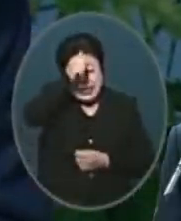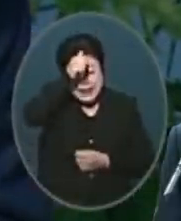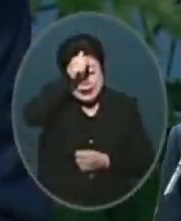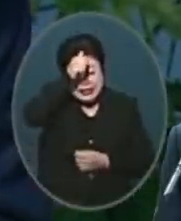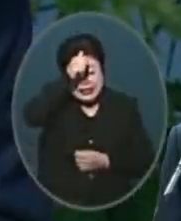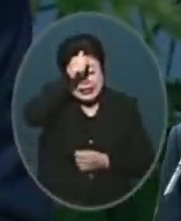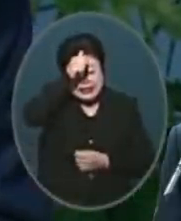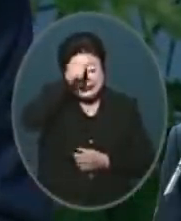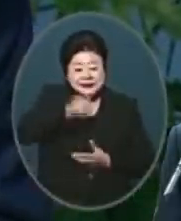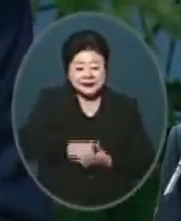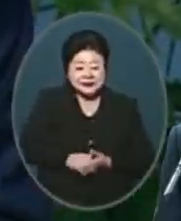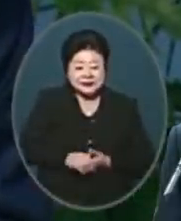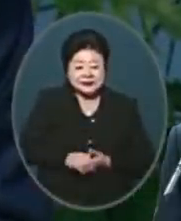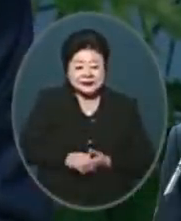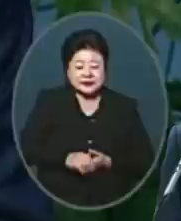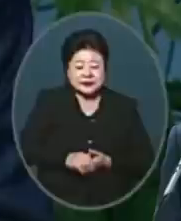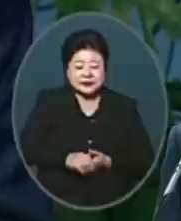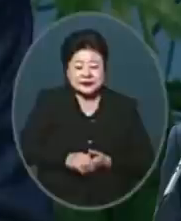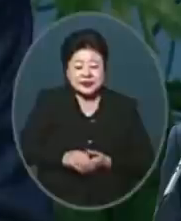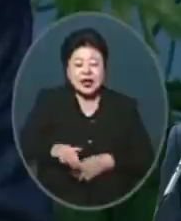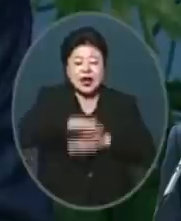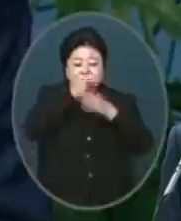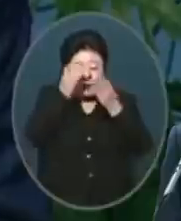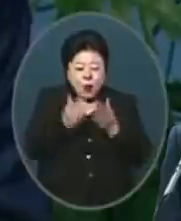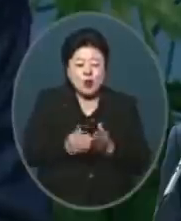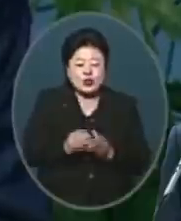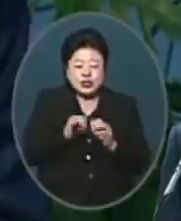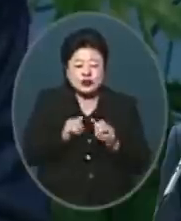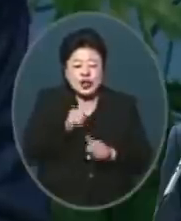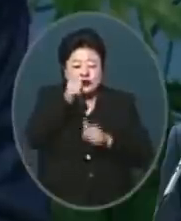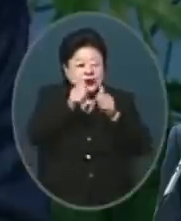아담이 전체 인류 조상은 아닙니다.